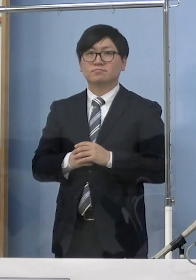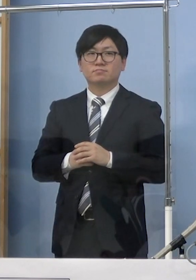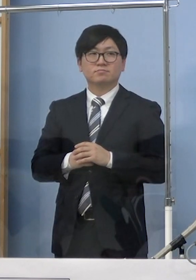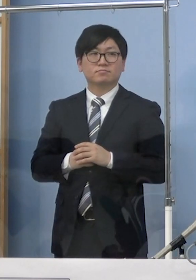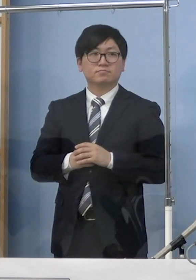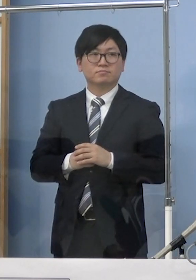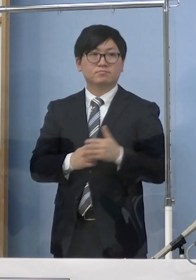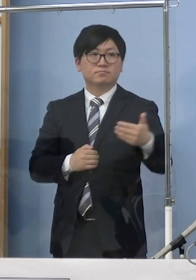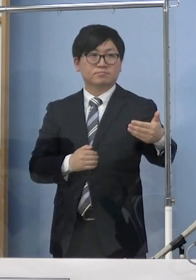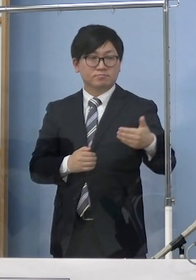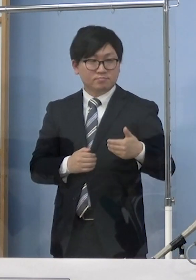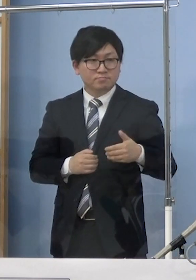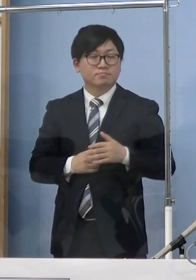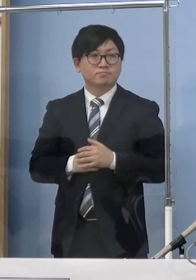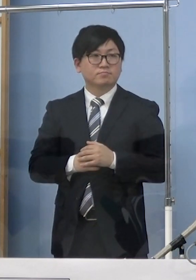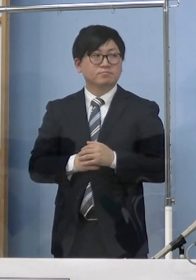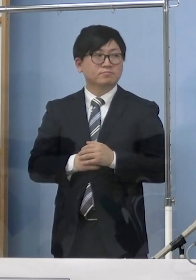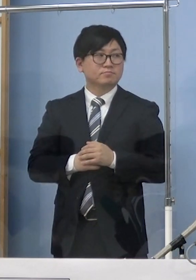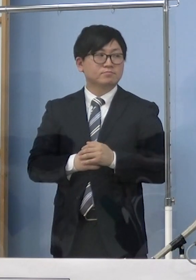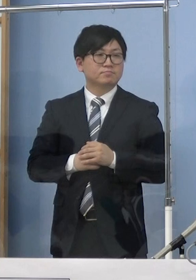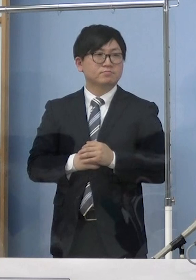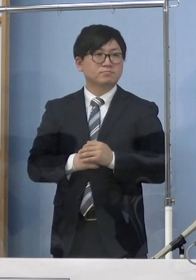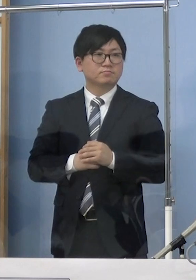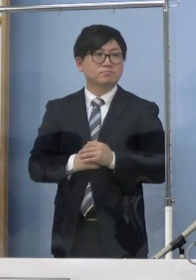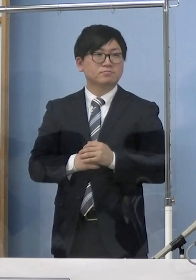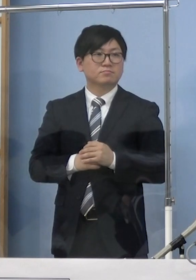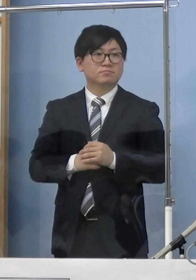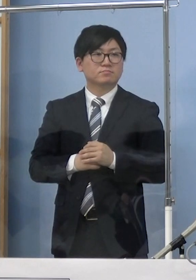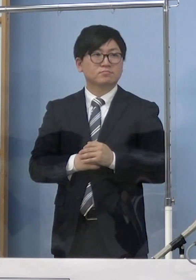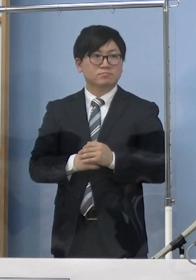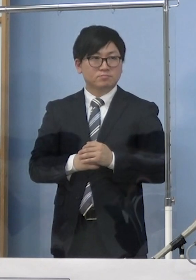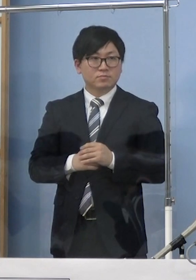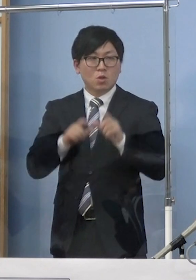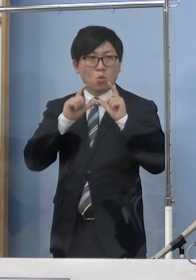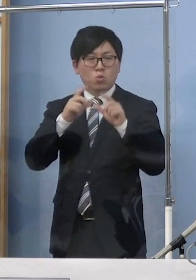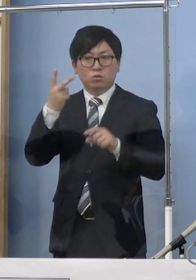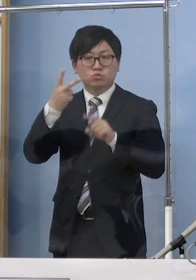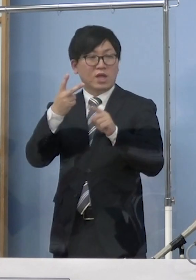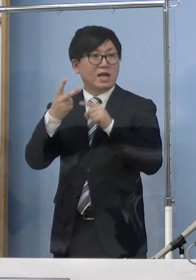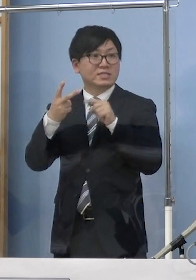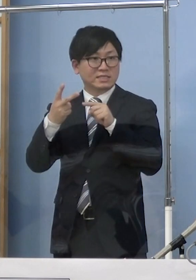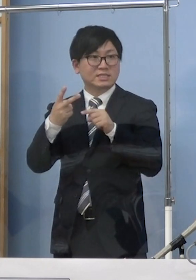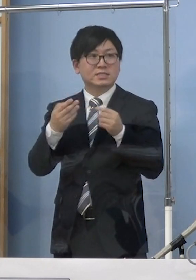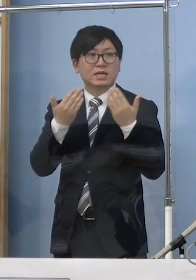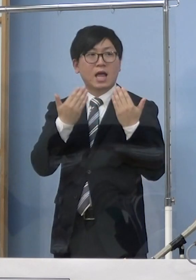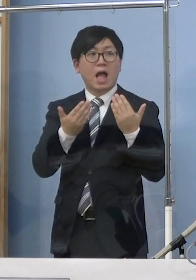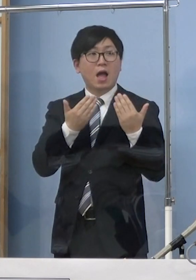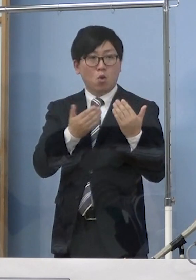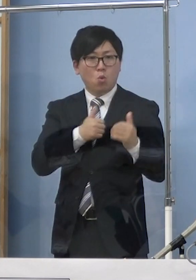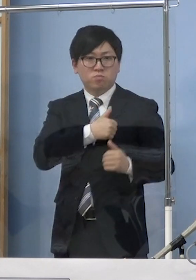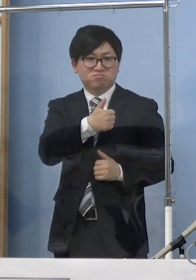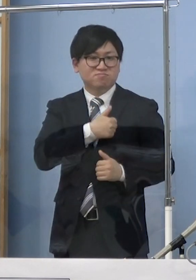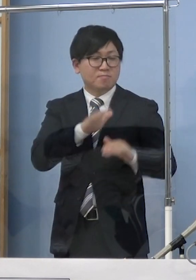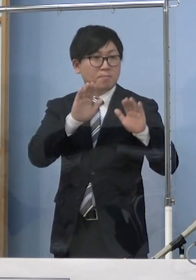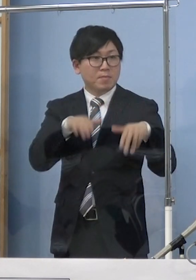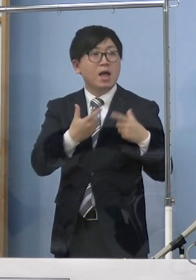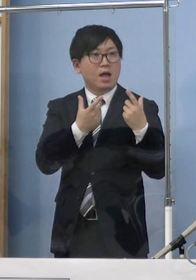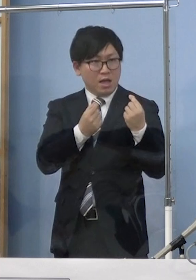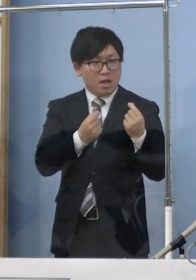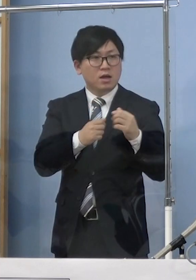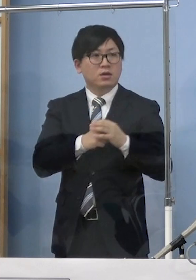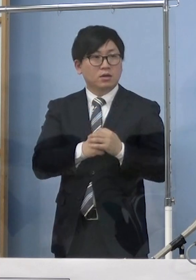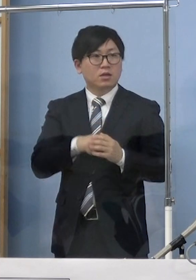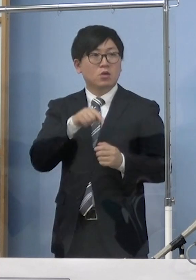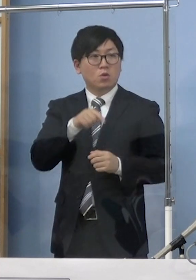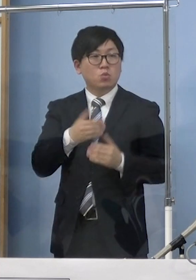私診断ついたんです けど、はい、 お二人とも学校に小学校に行かれていたということですけども、 はい、 それによって